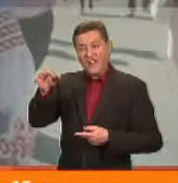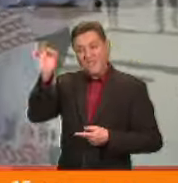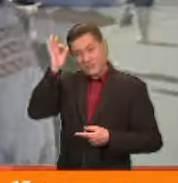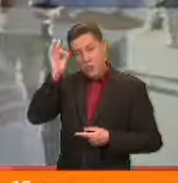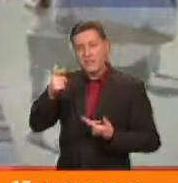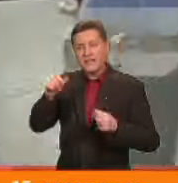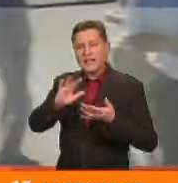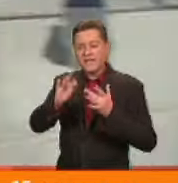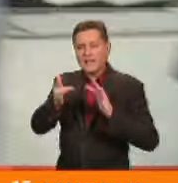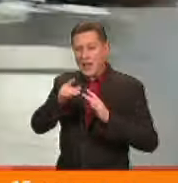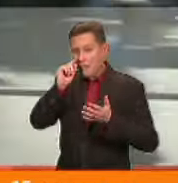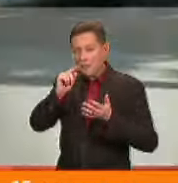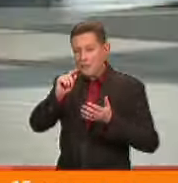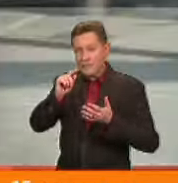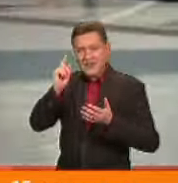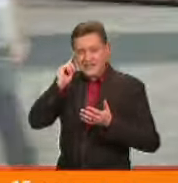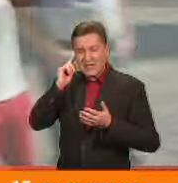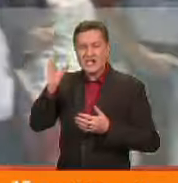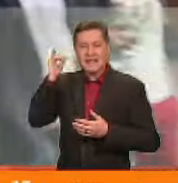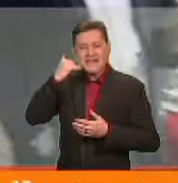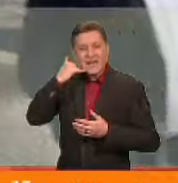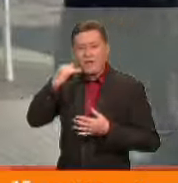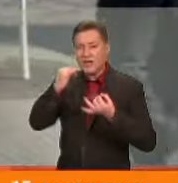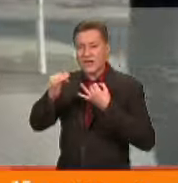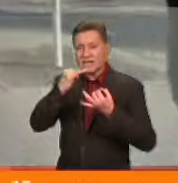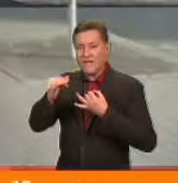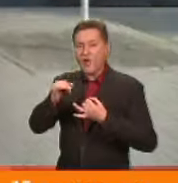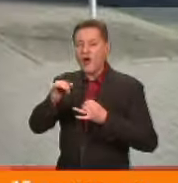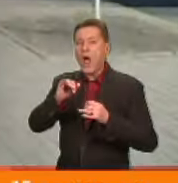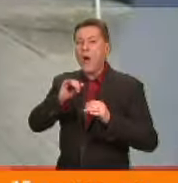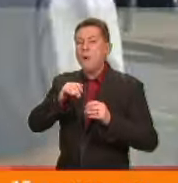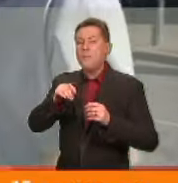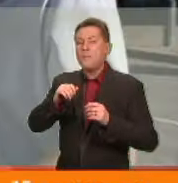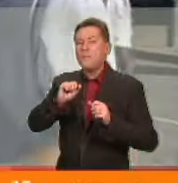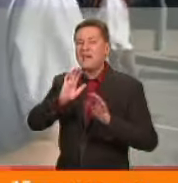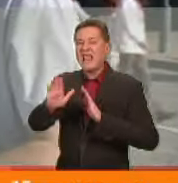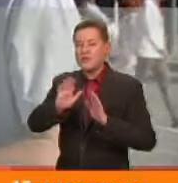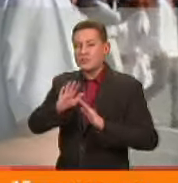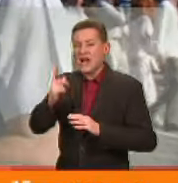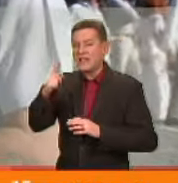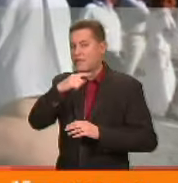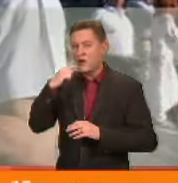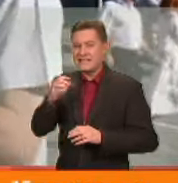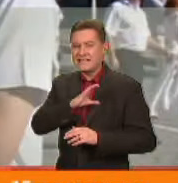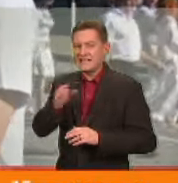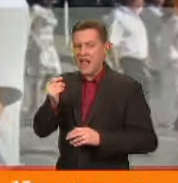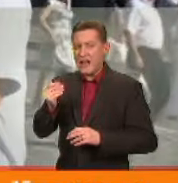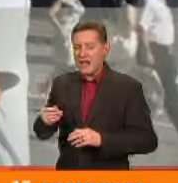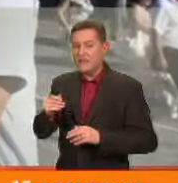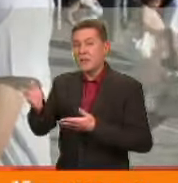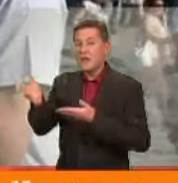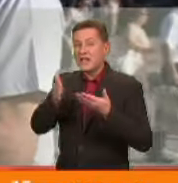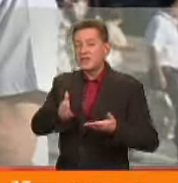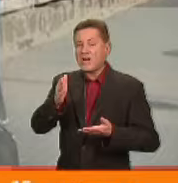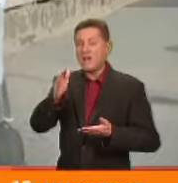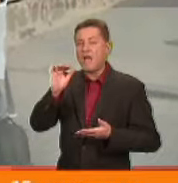интернете попадался ему телефонный разговор продюсера Анастасии с девушкой-менеджером одного из российских олигархов. Та зазывала Приходько в Юрмалу